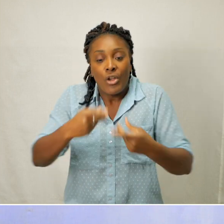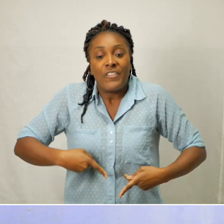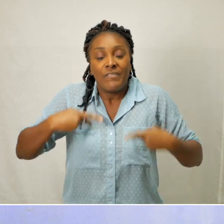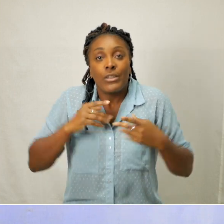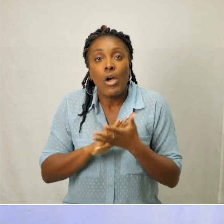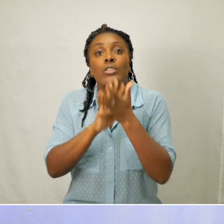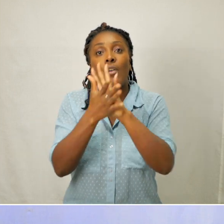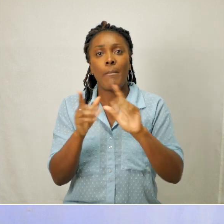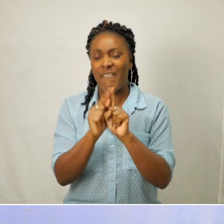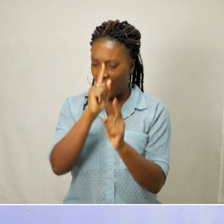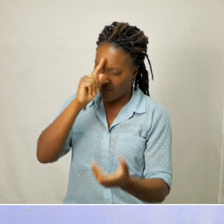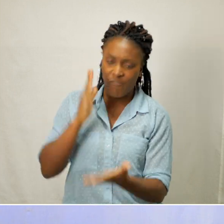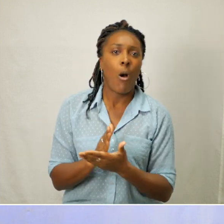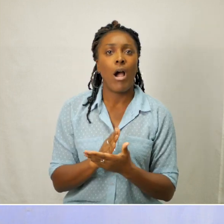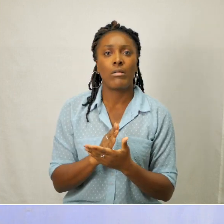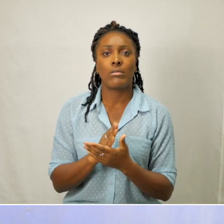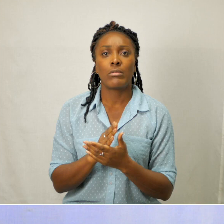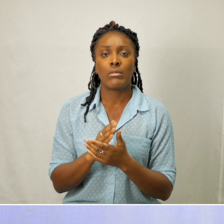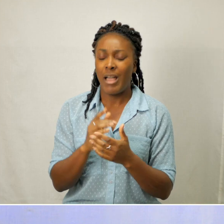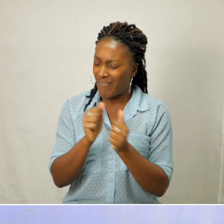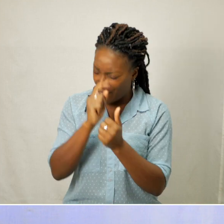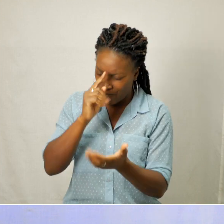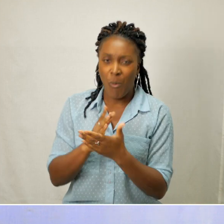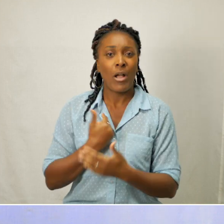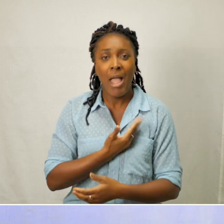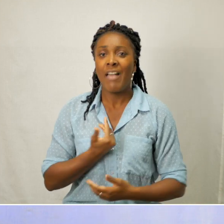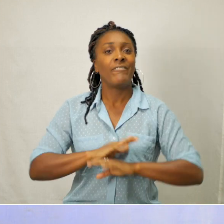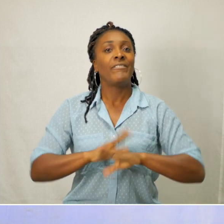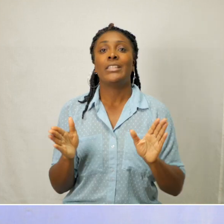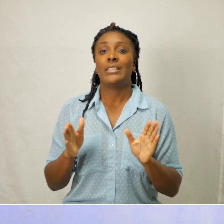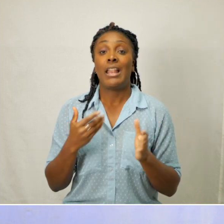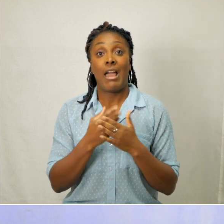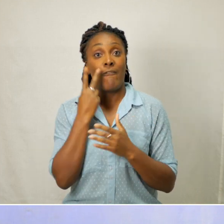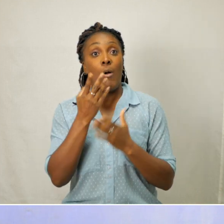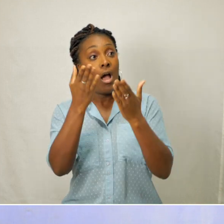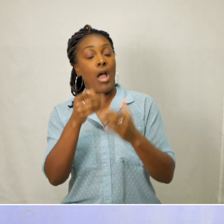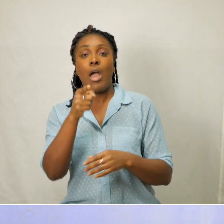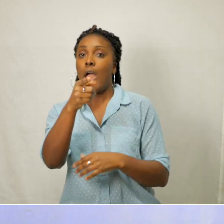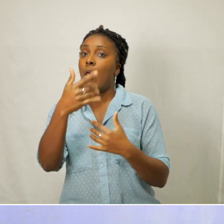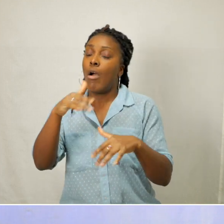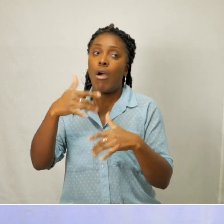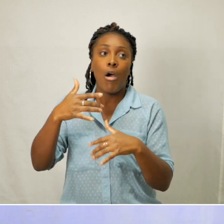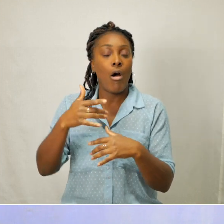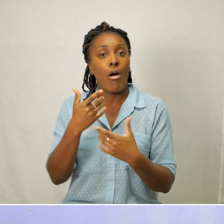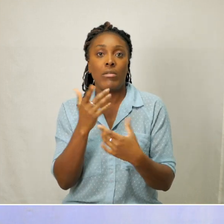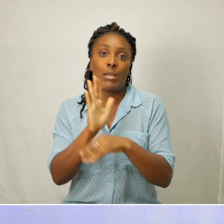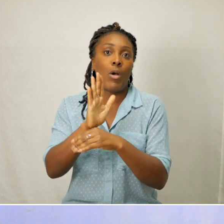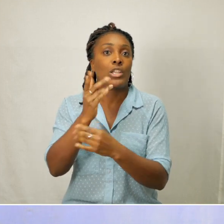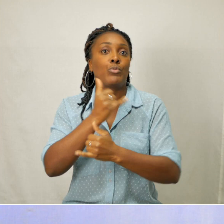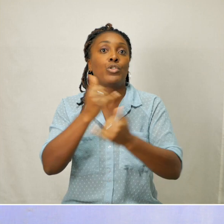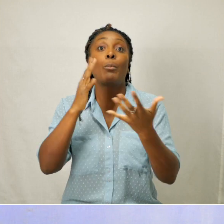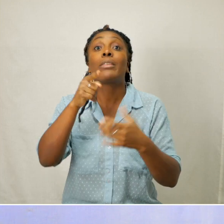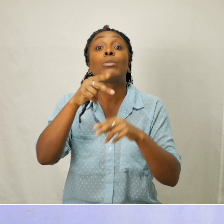pour que tu deviennes un homme ou une femme de foi et qui va transmettre cette foi à la génération suivante, à dire regardez tout ce que l'Éternel a fait vivre. Peut-être en 10 ans qui te